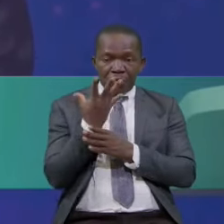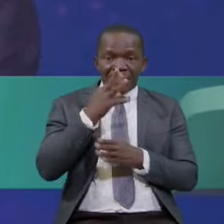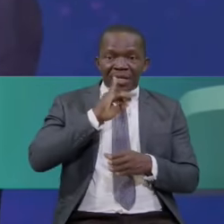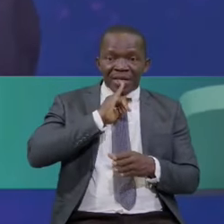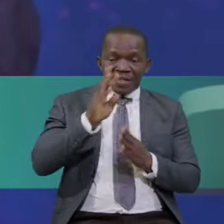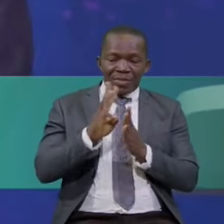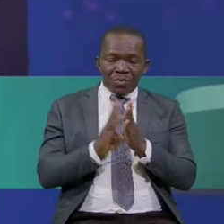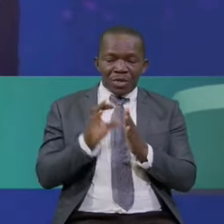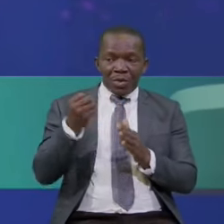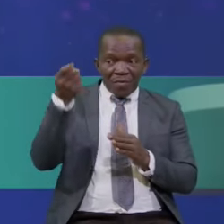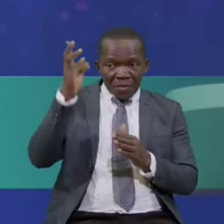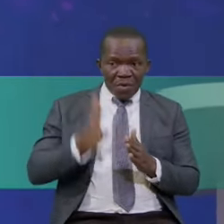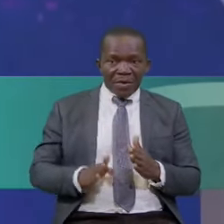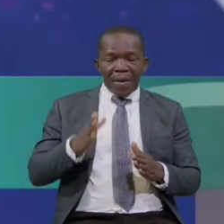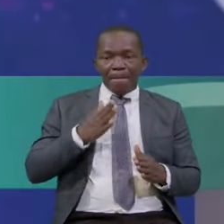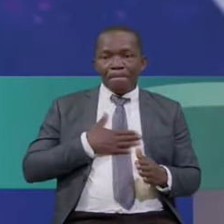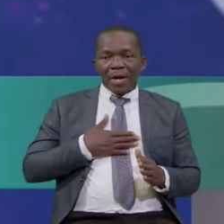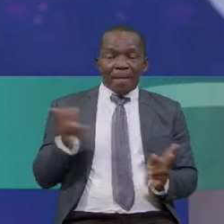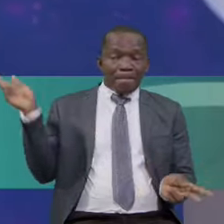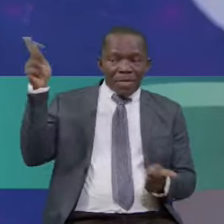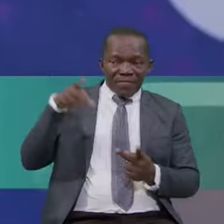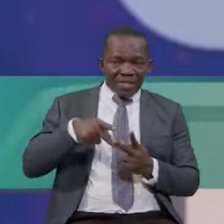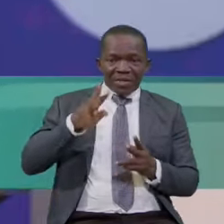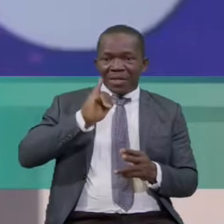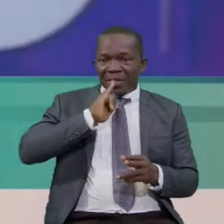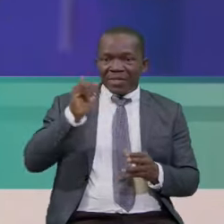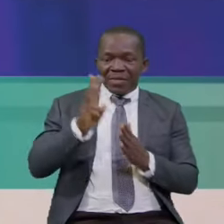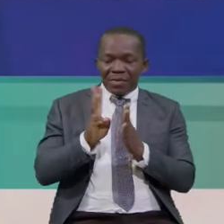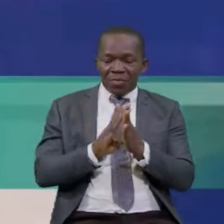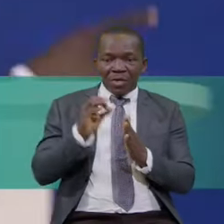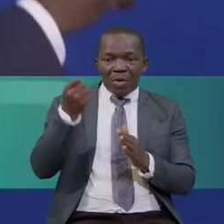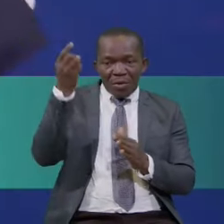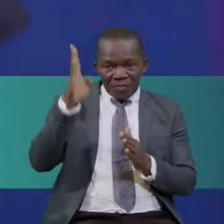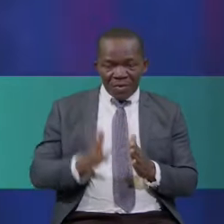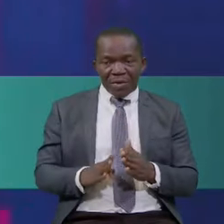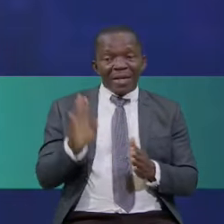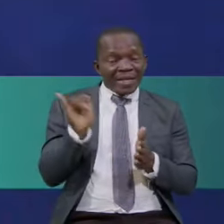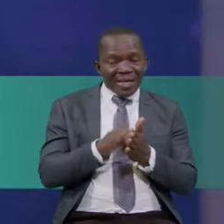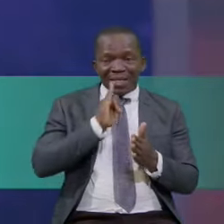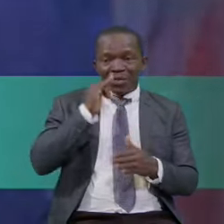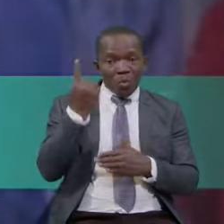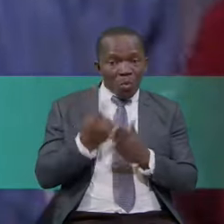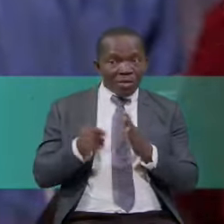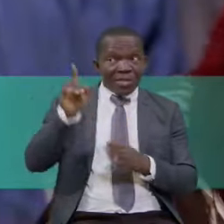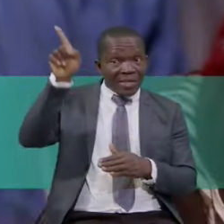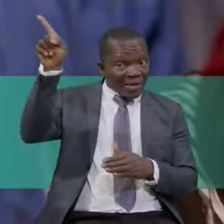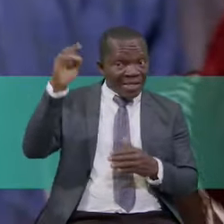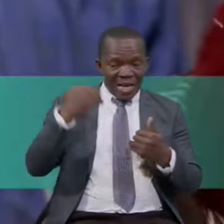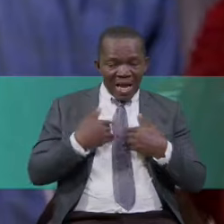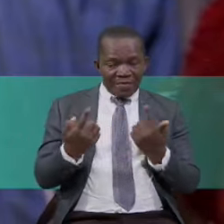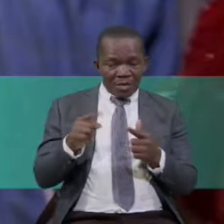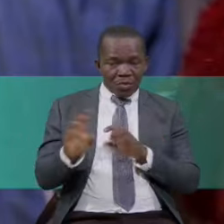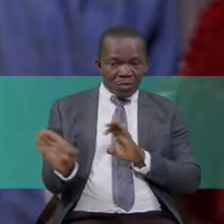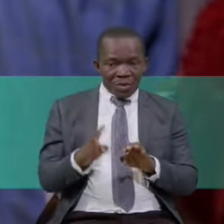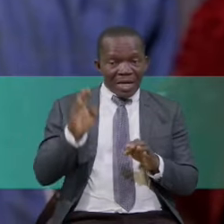de Dieu ma perfection est la volonté de Dieu c'est ce qu'il est venu faire et il le fera dans ta vie